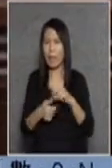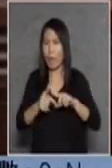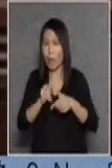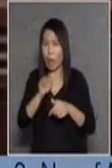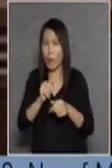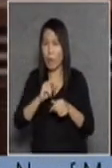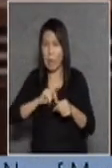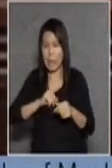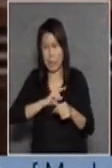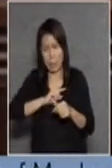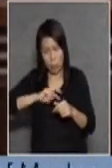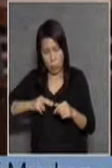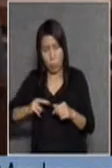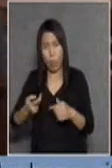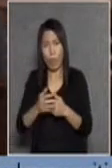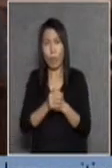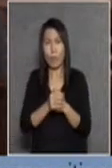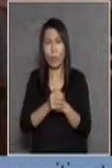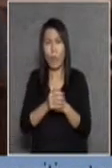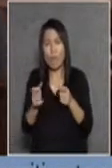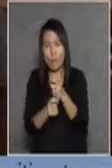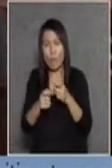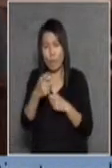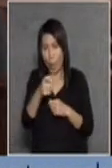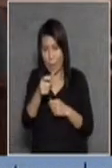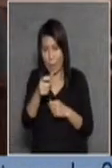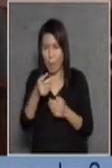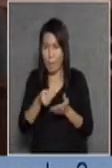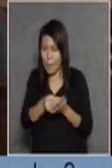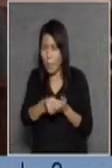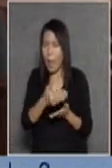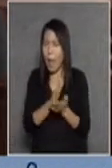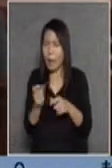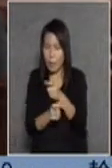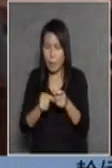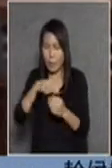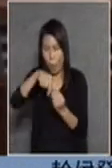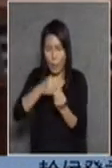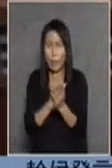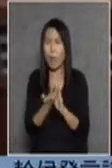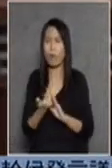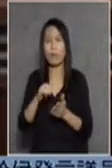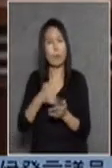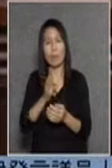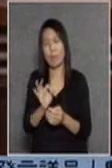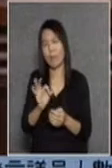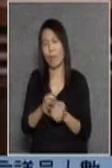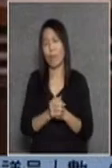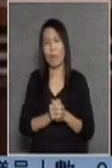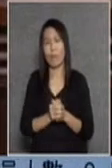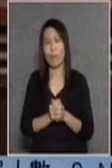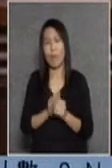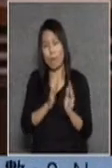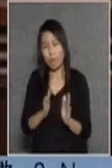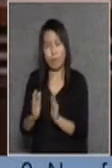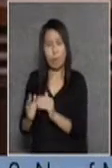調節我哋嘅貨幣嘅供應啊，或者係我哋嘅經濟嘅環境嘅。我哋係冇息口可以處理，